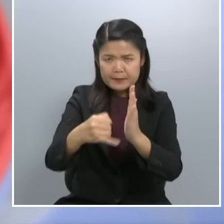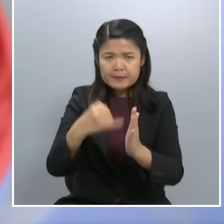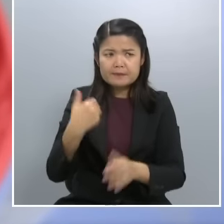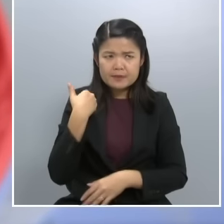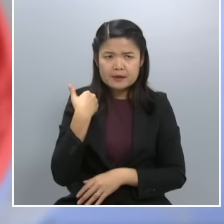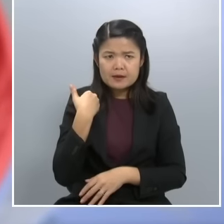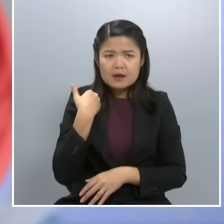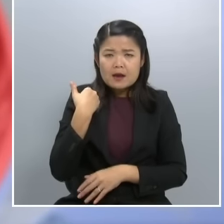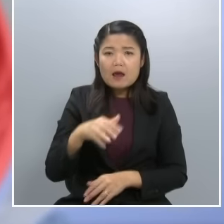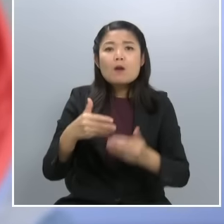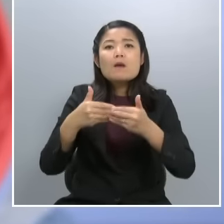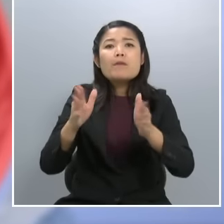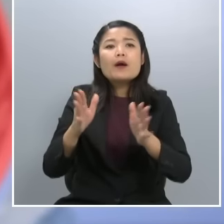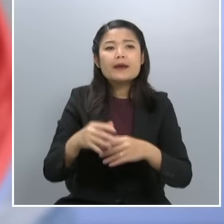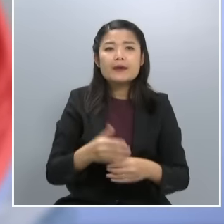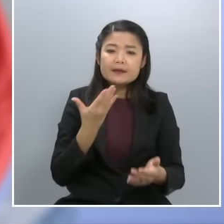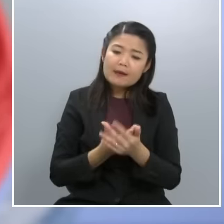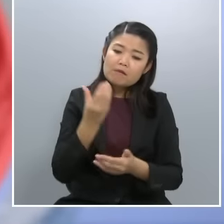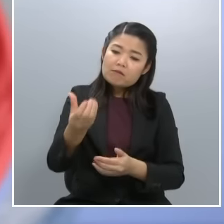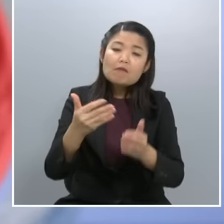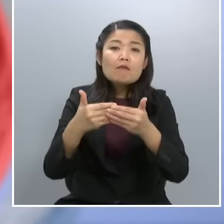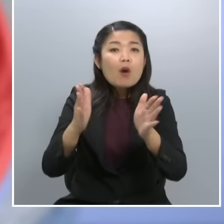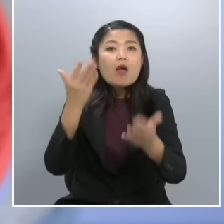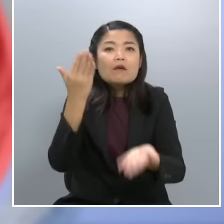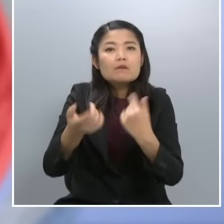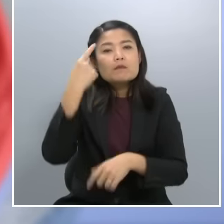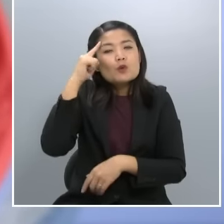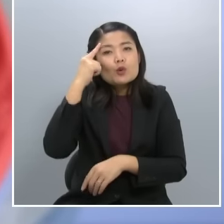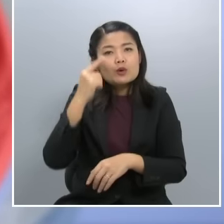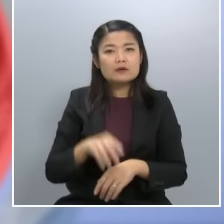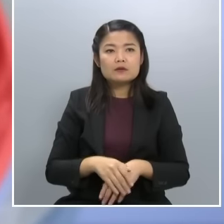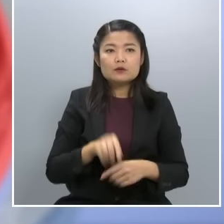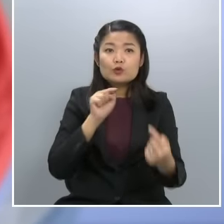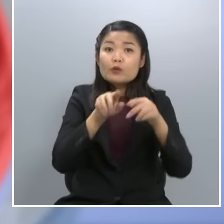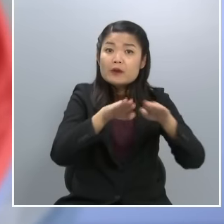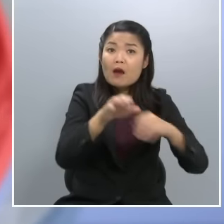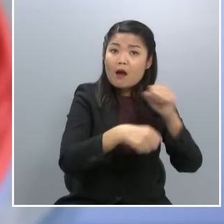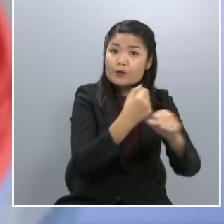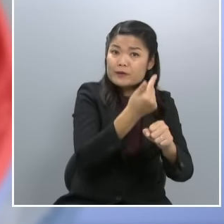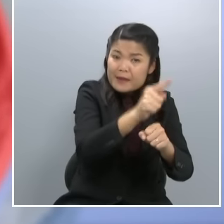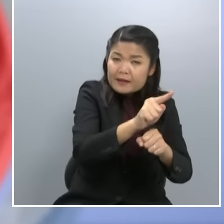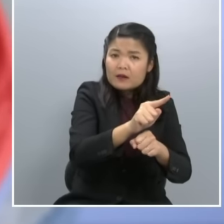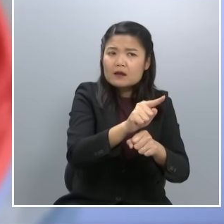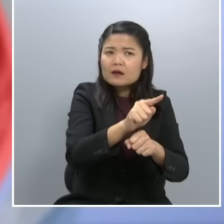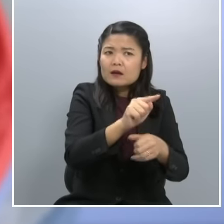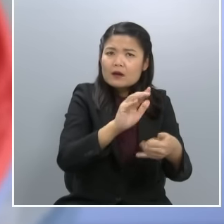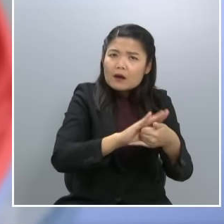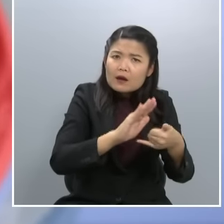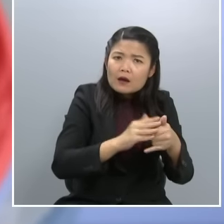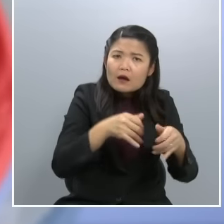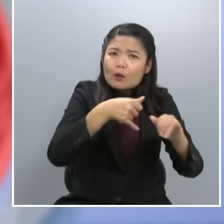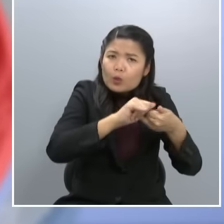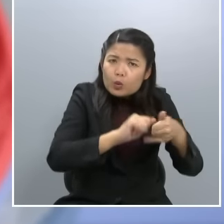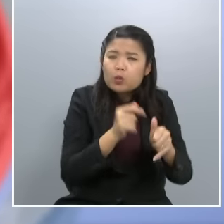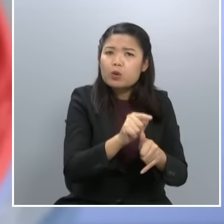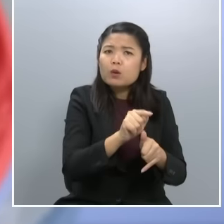ดีก็ก็ออกมาได้ประกันตัวหรืออะไรยังไงแต่มันเป็นเรื่องของเด็กอายุ 11น่ะแล้วไปรุ่งละเมิดทางเพศน่ะมันจะออกมาได้ไงวะผมก็ยังงงๆ